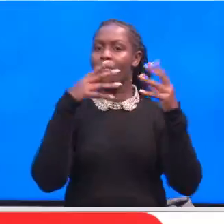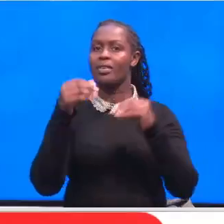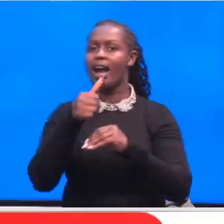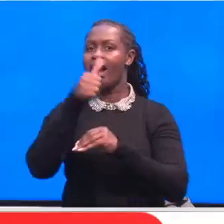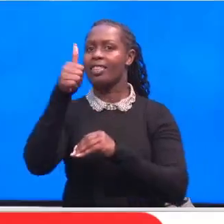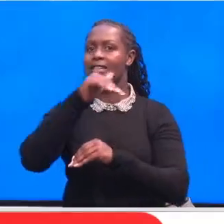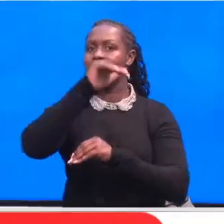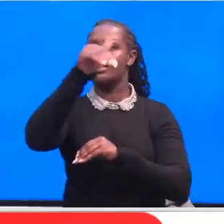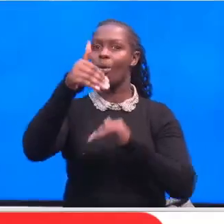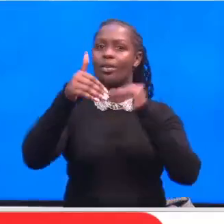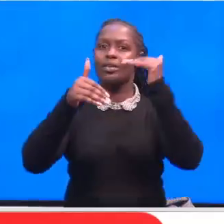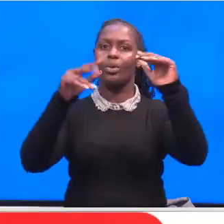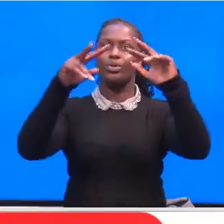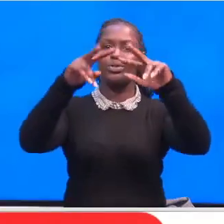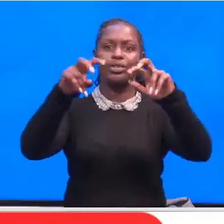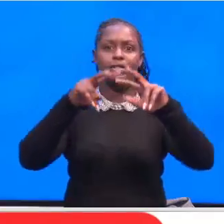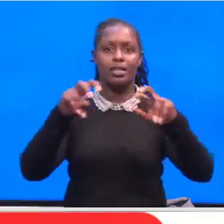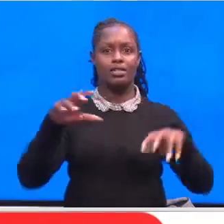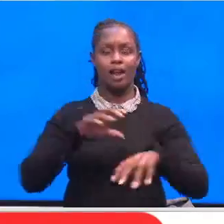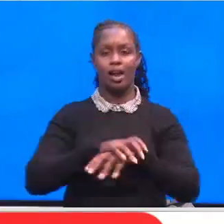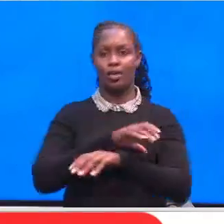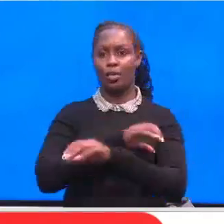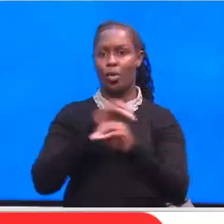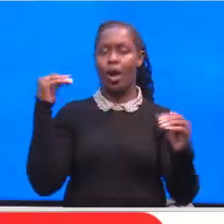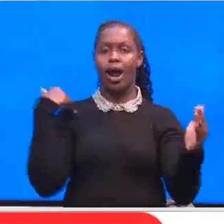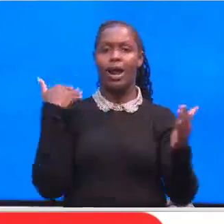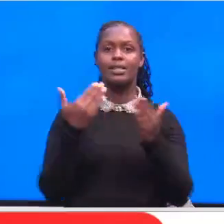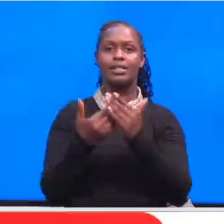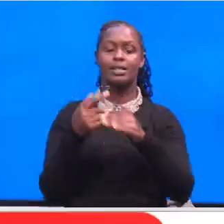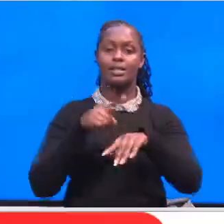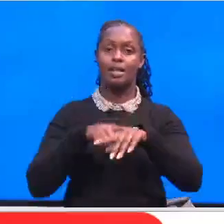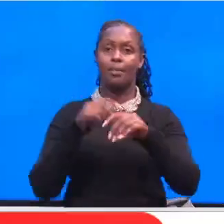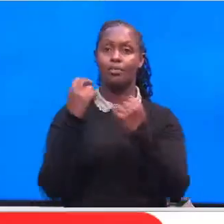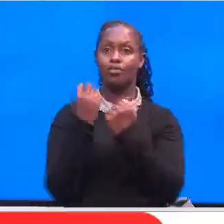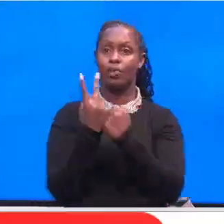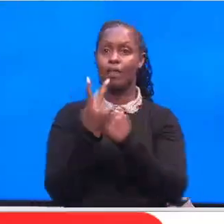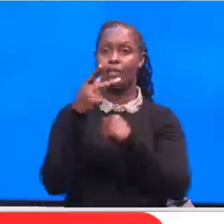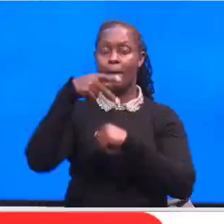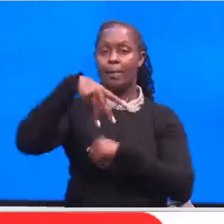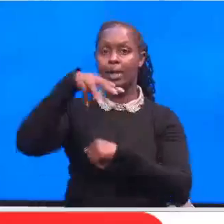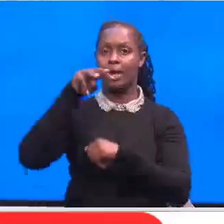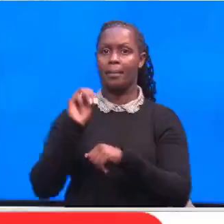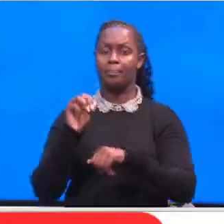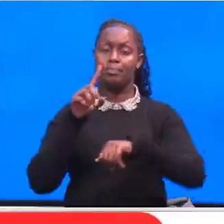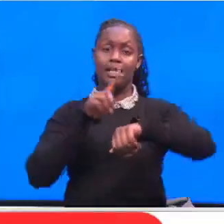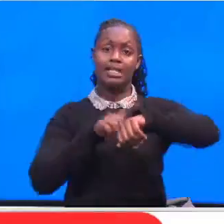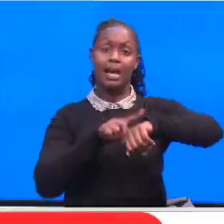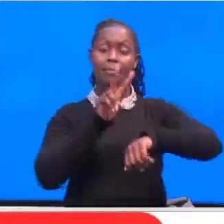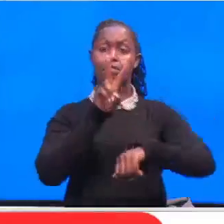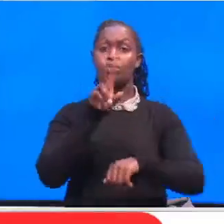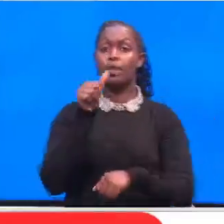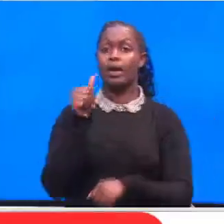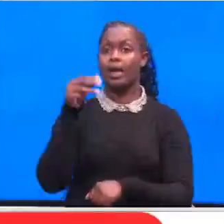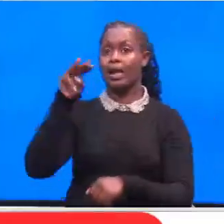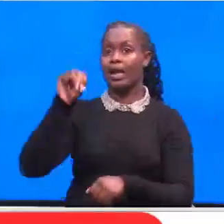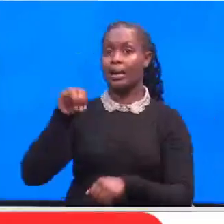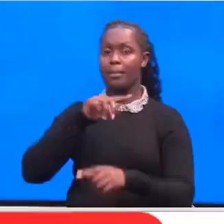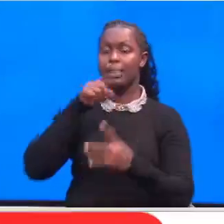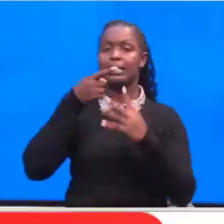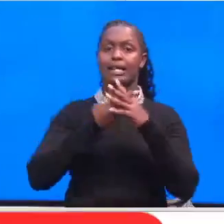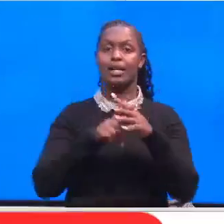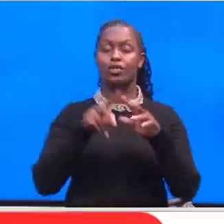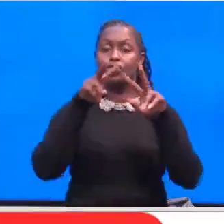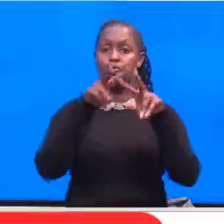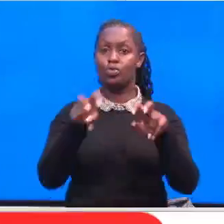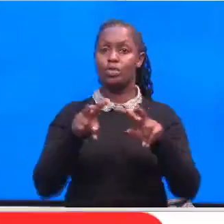Mikanjuni, hatukumpata. Mpaka ikapikia saa 6. Mwendo wa saa 8 usiku, pilika za kumtafuta Kennedy zilianza